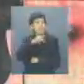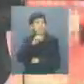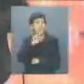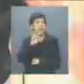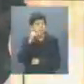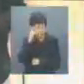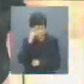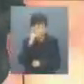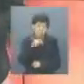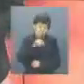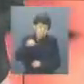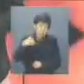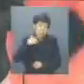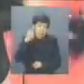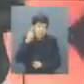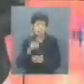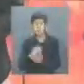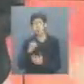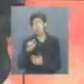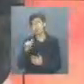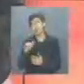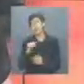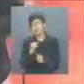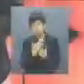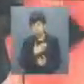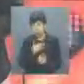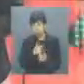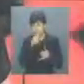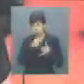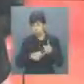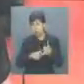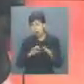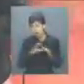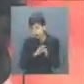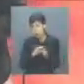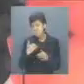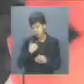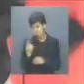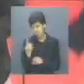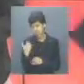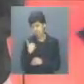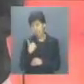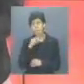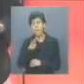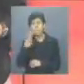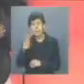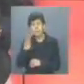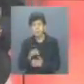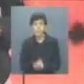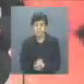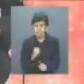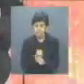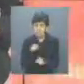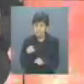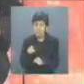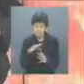แต่ว่าอีกหลายๆคนนึกถึงบียอนเซ่นะคะแต่ก็อย่าลืมว่าเธอนั้นมีทายาทแท้ๆอยู่อีกคนนึงก็คือบ็อบบี้คริสติน่าบาวก็ถือว่าเป็นท